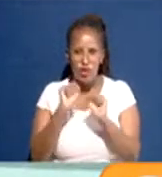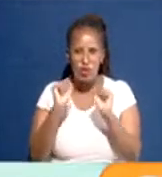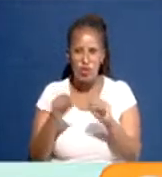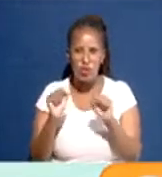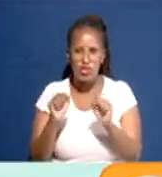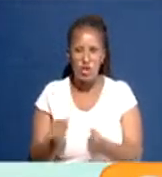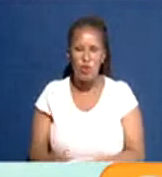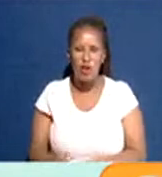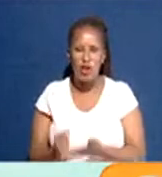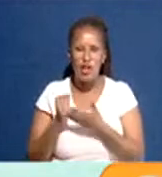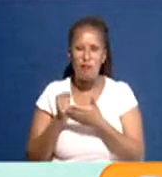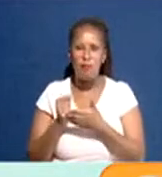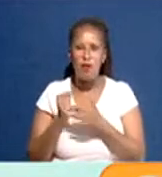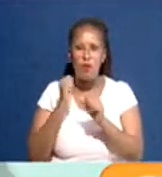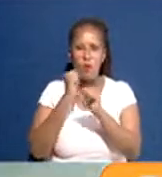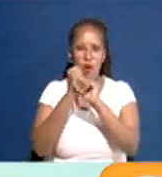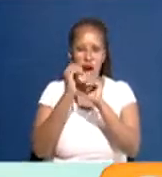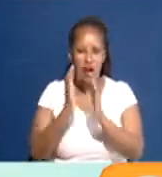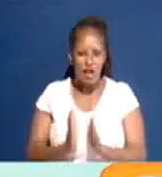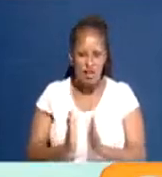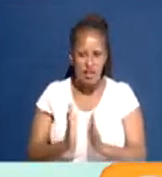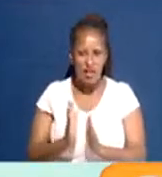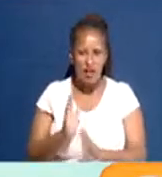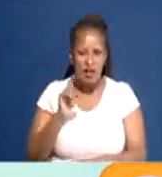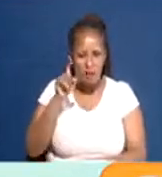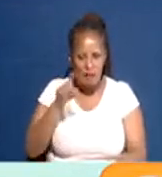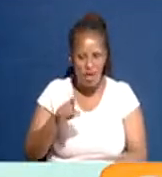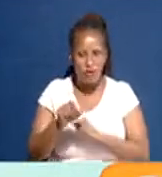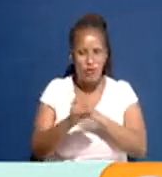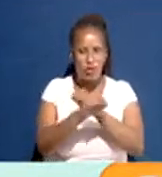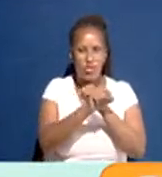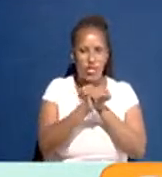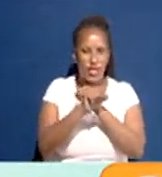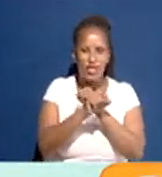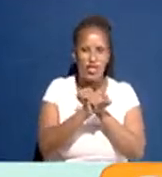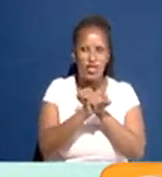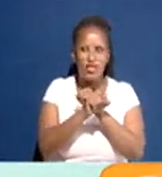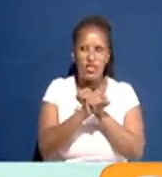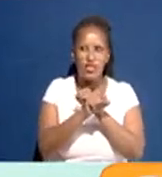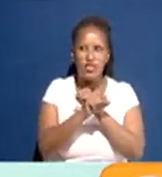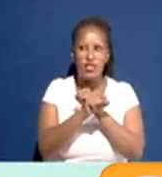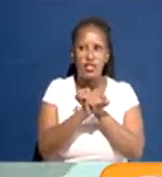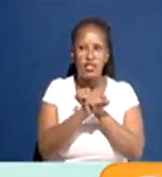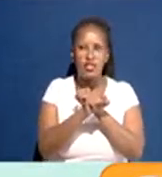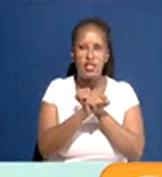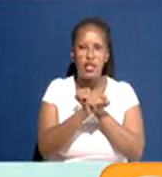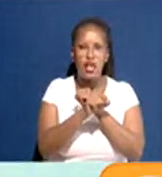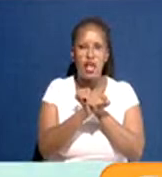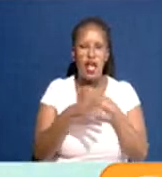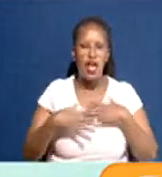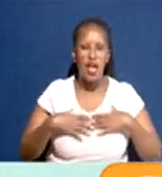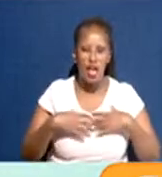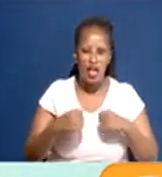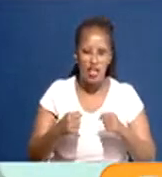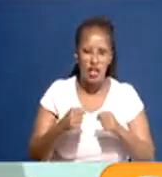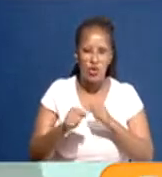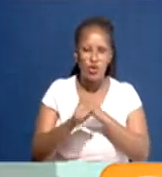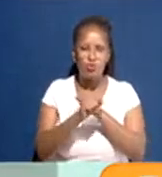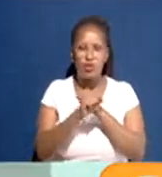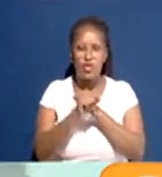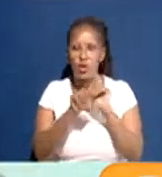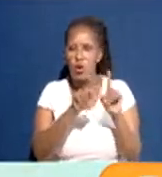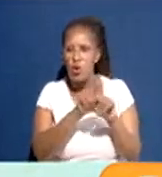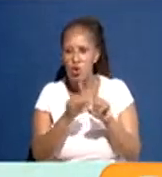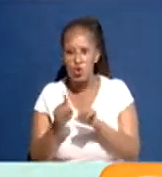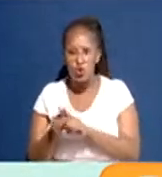kuwasaidia wafanyikazi wetu. Nimesema lazima to protect their old age, lazima to protect their health, na vile vile